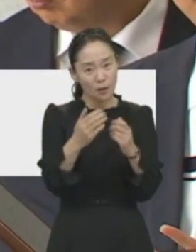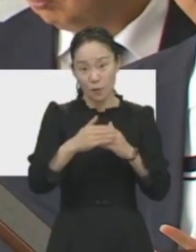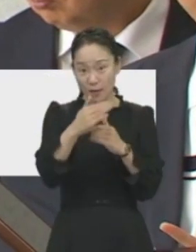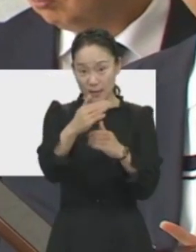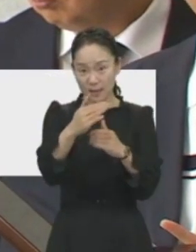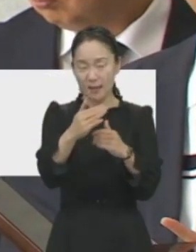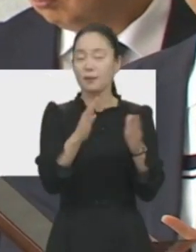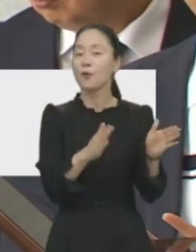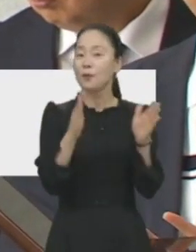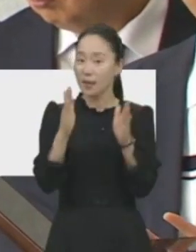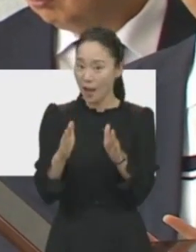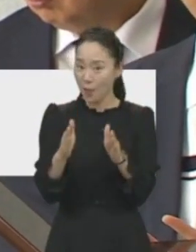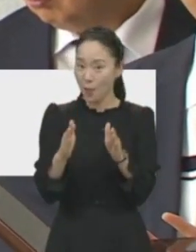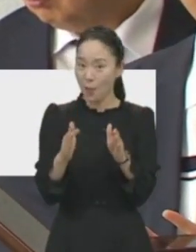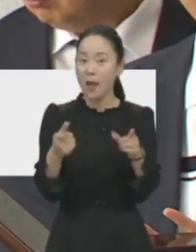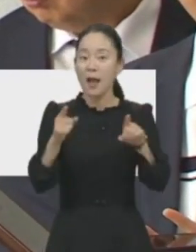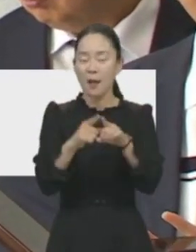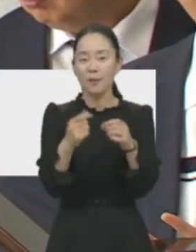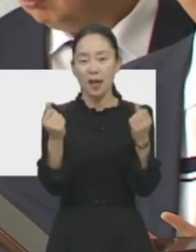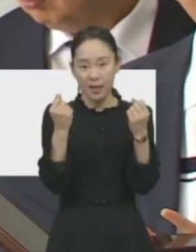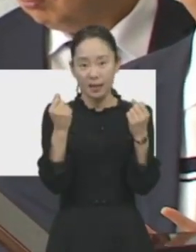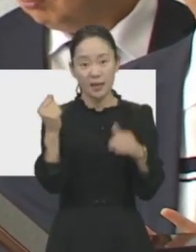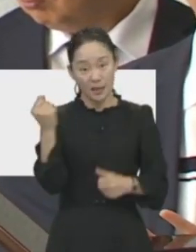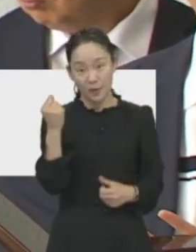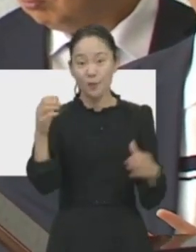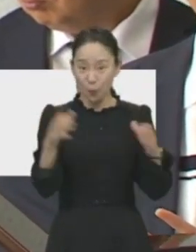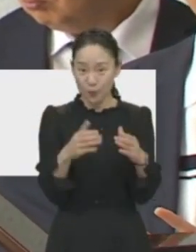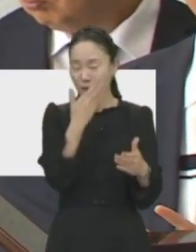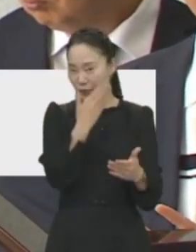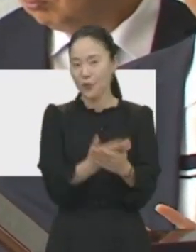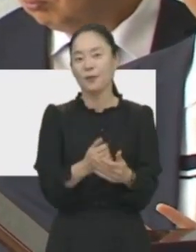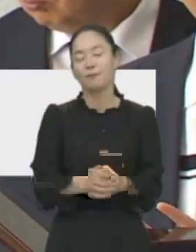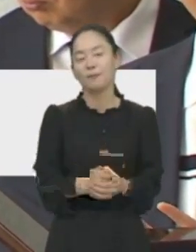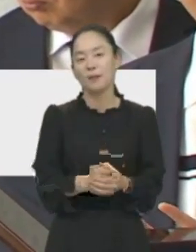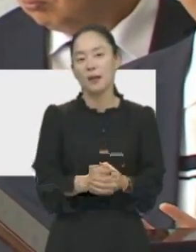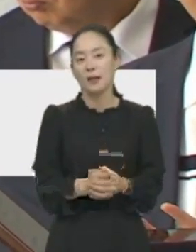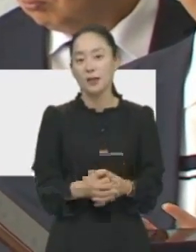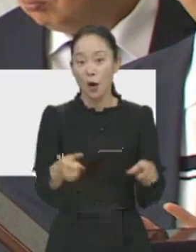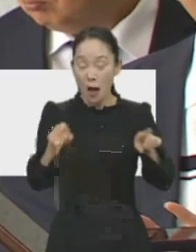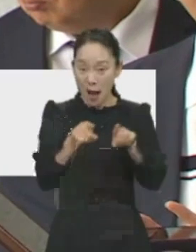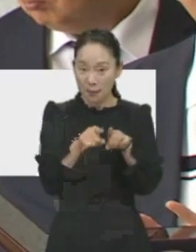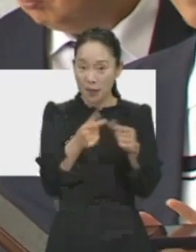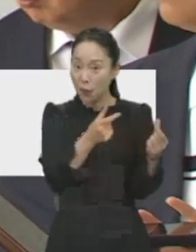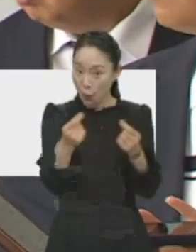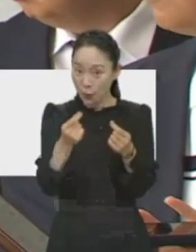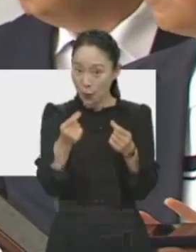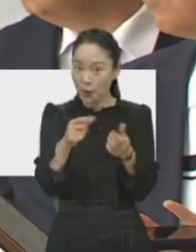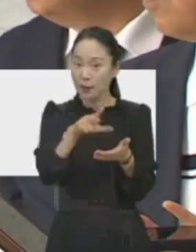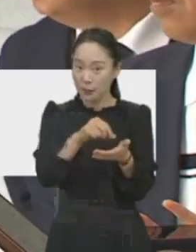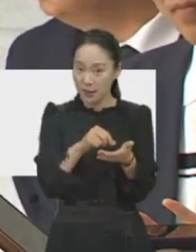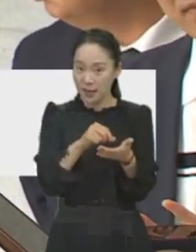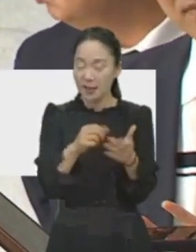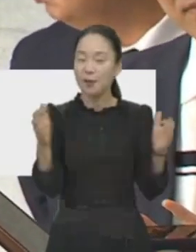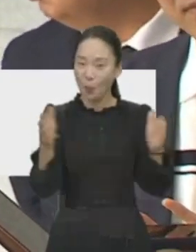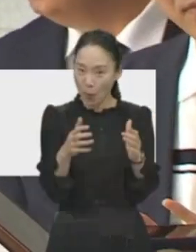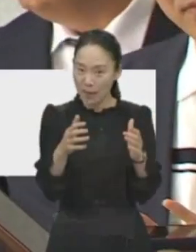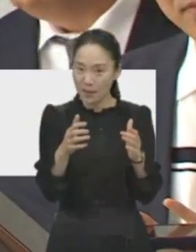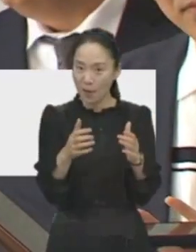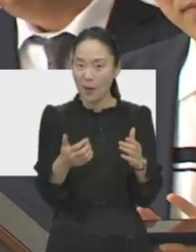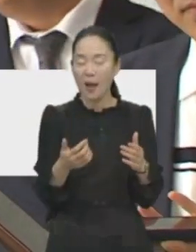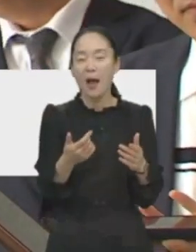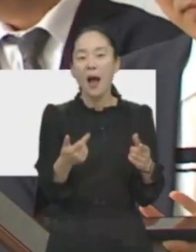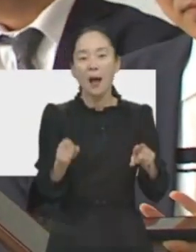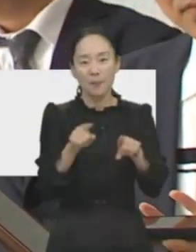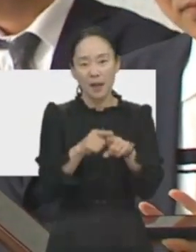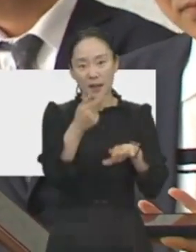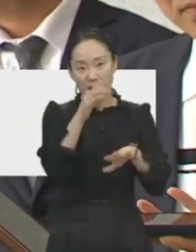것인가를 정리하고 함께 힘을 모아나가는 그게 가장 중요해서 이 공동 의제를 모아서 함께 이 대전 충청의 비전을